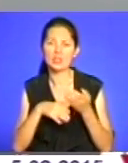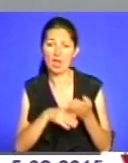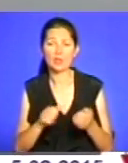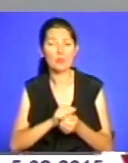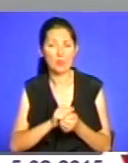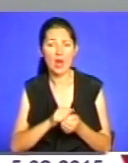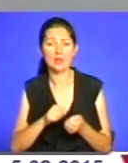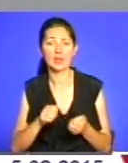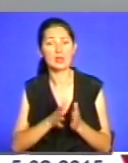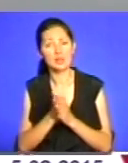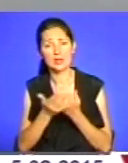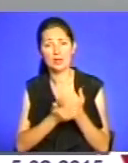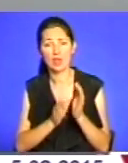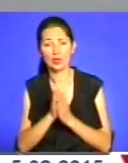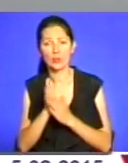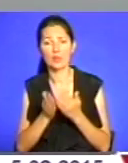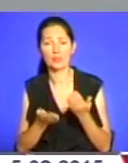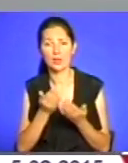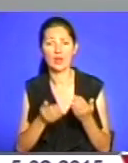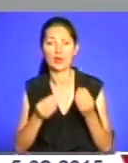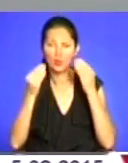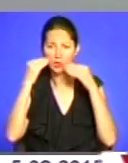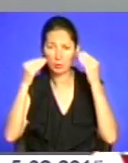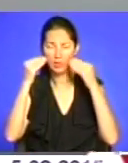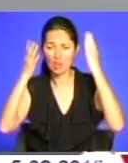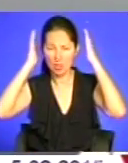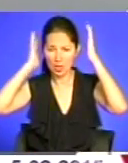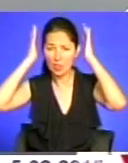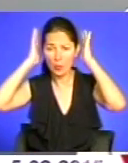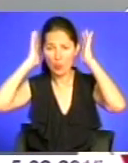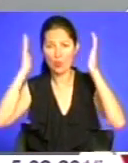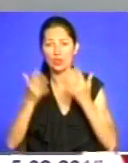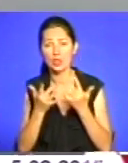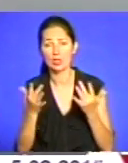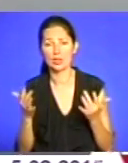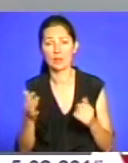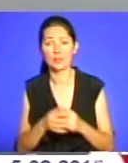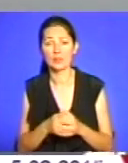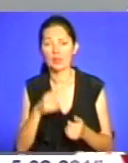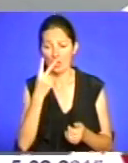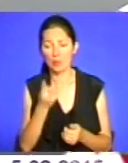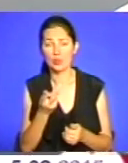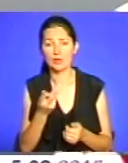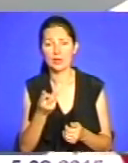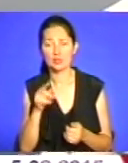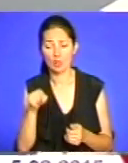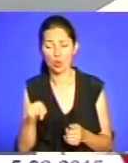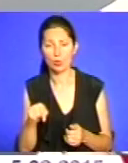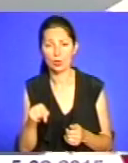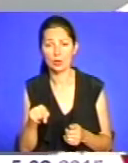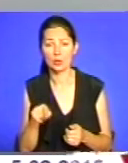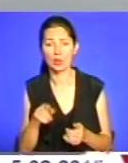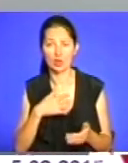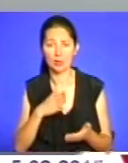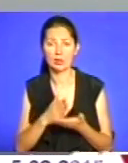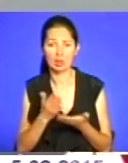засобів, навіть, як будемо говорити, косметичних шампунів. Ви гляньте, навіть сядесь тут, що в нас